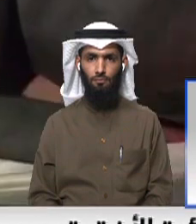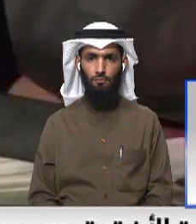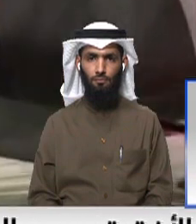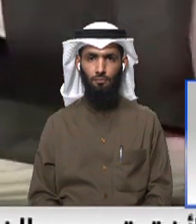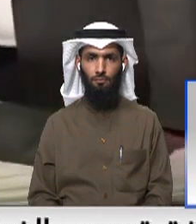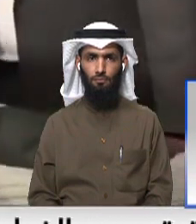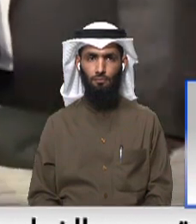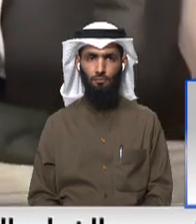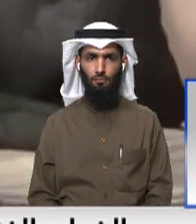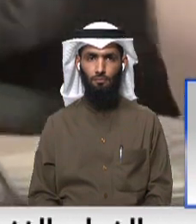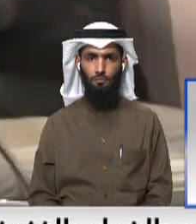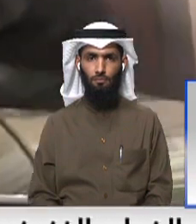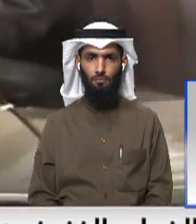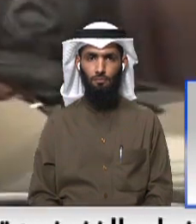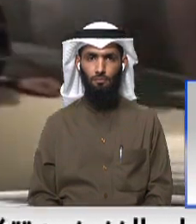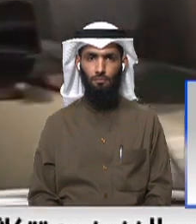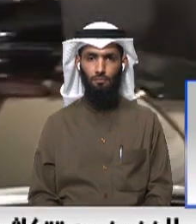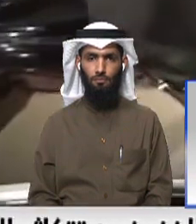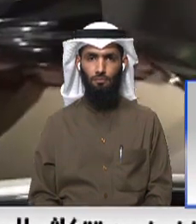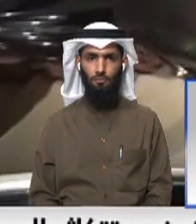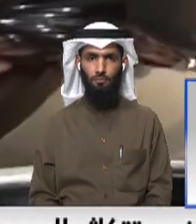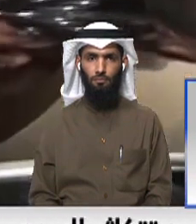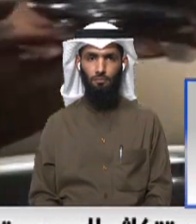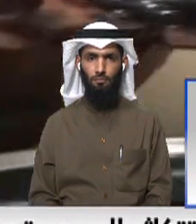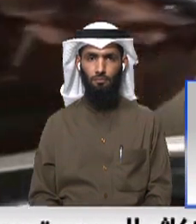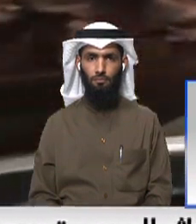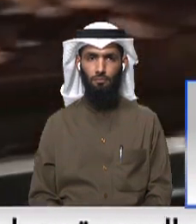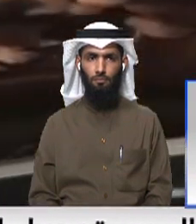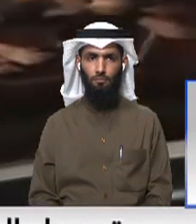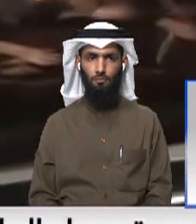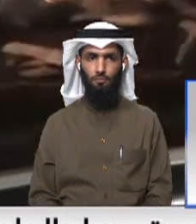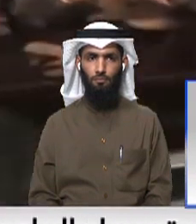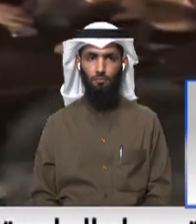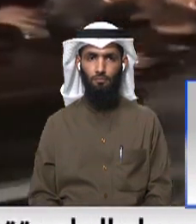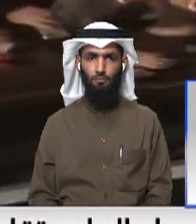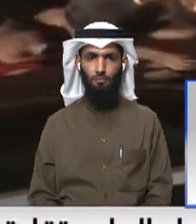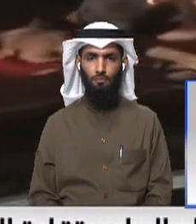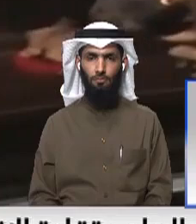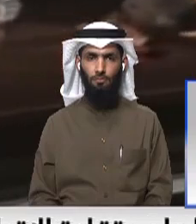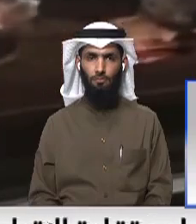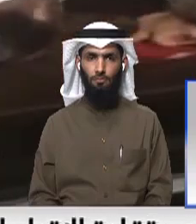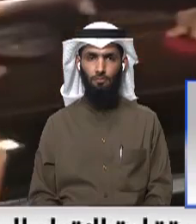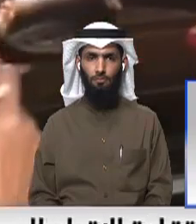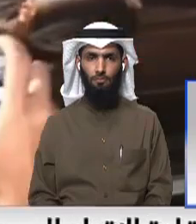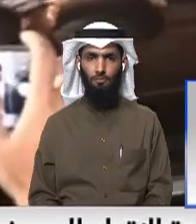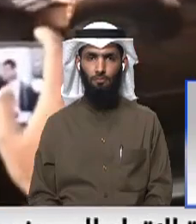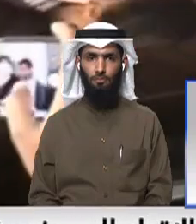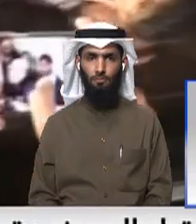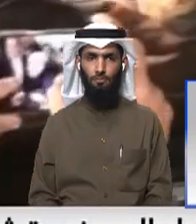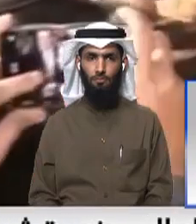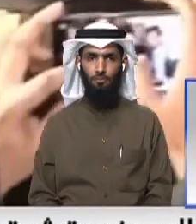رئيس الوزراء. اعتقد ان الايام الثلاثه الاربعه القادمه ستتضح الصوره بشكل عام